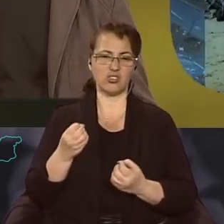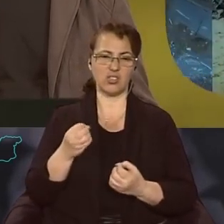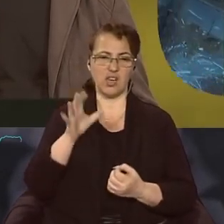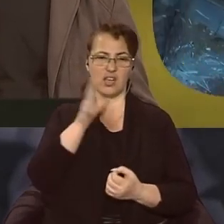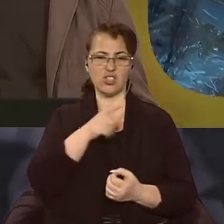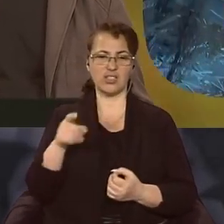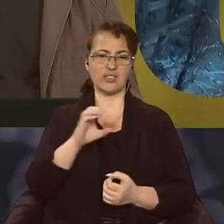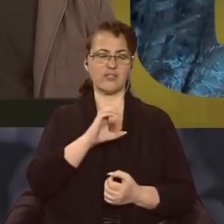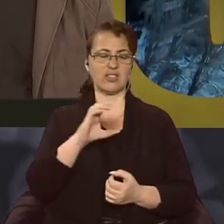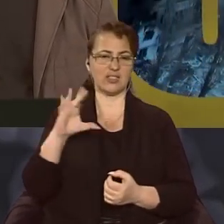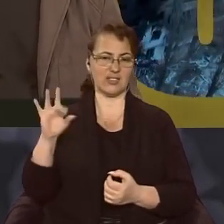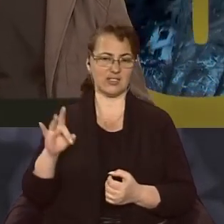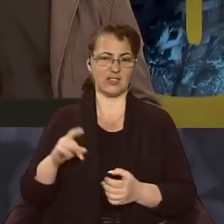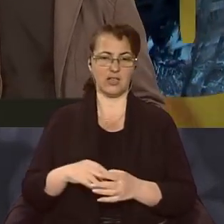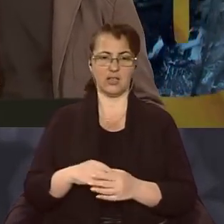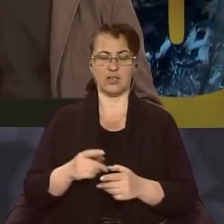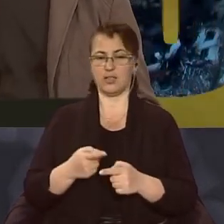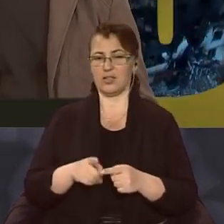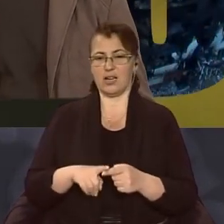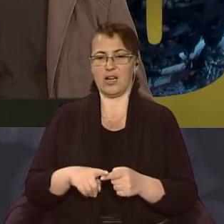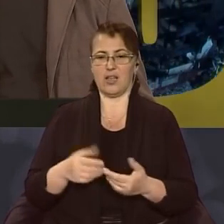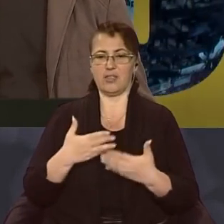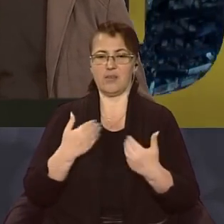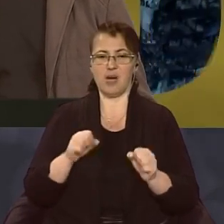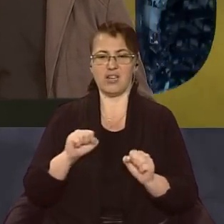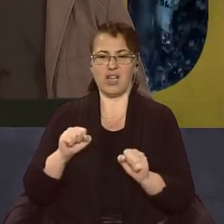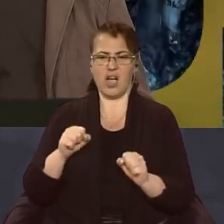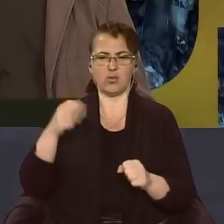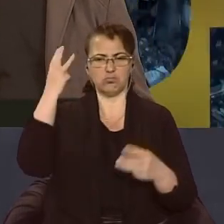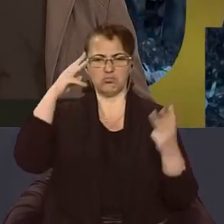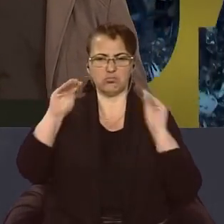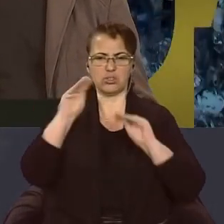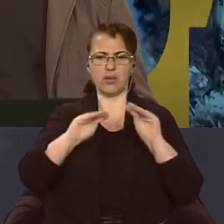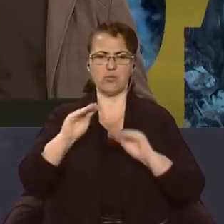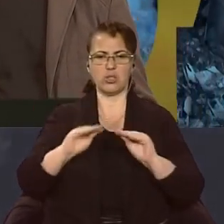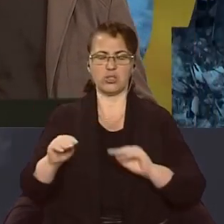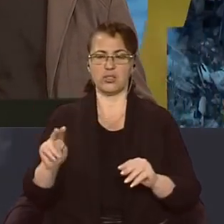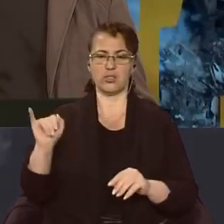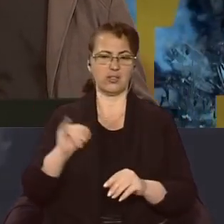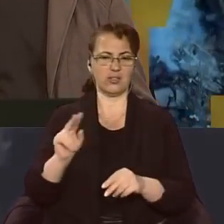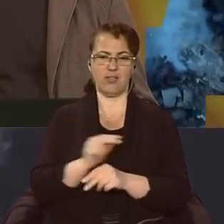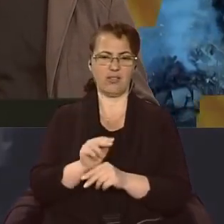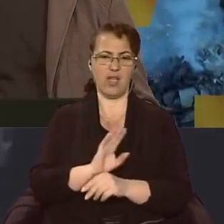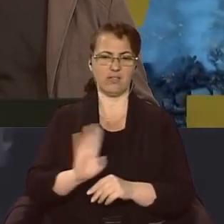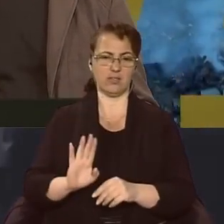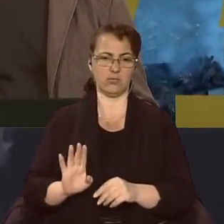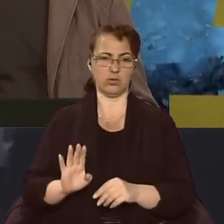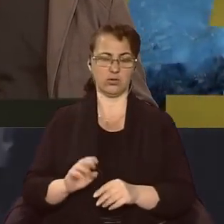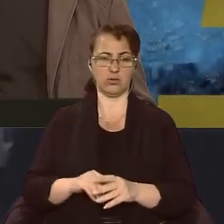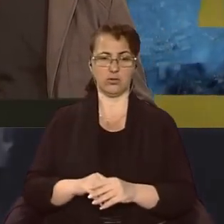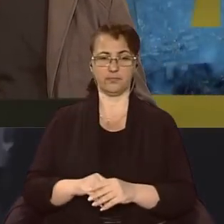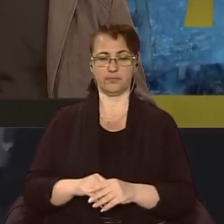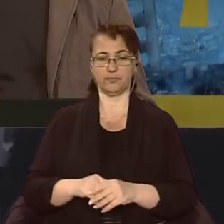навіть не мають динамічного захисту, а які не модернізовані та не відремонтовані. Тобто